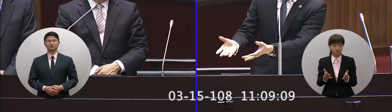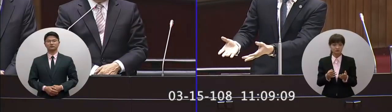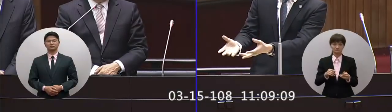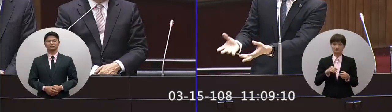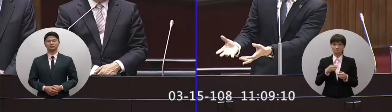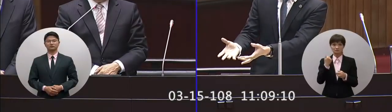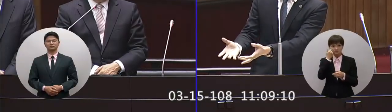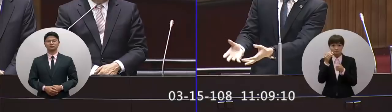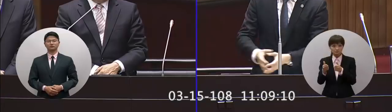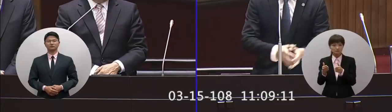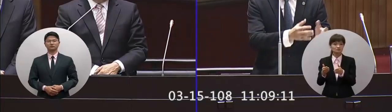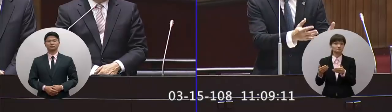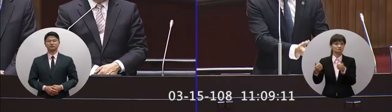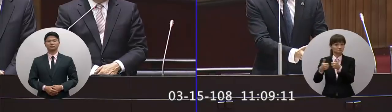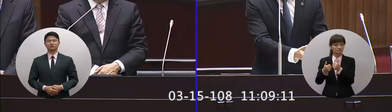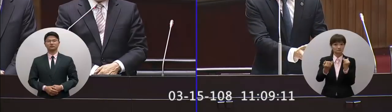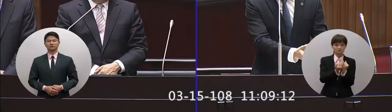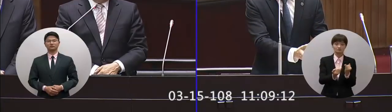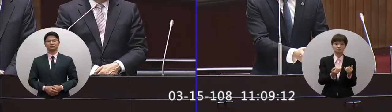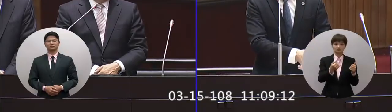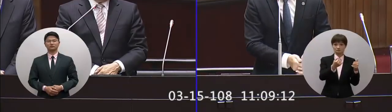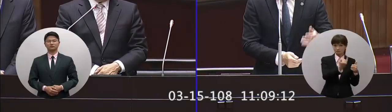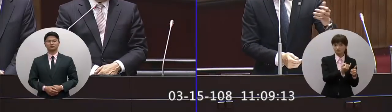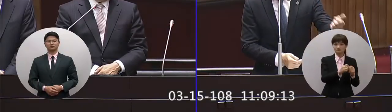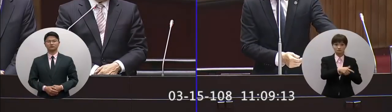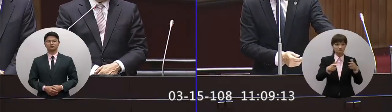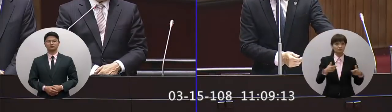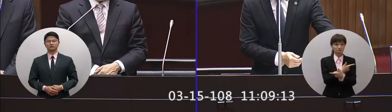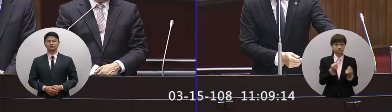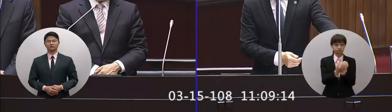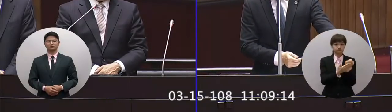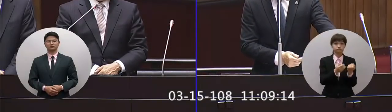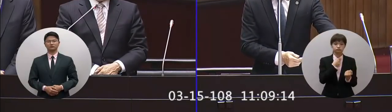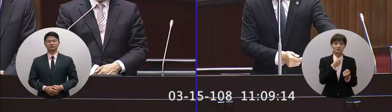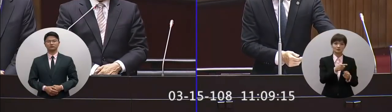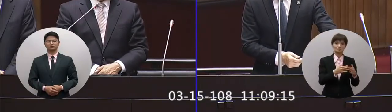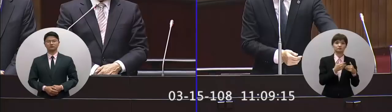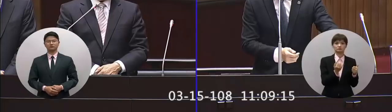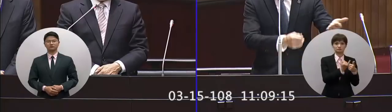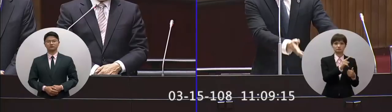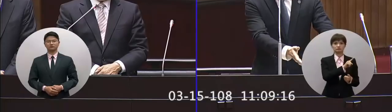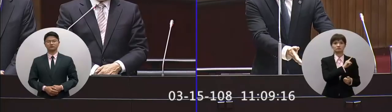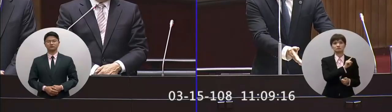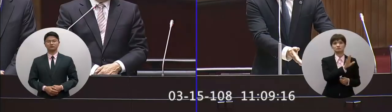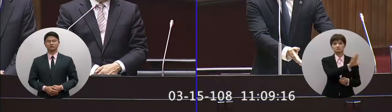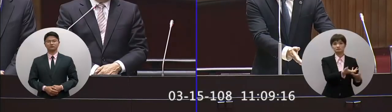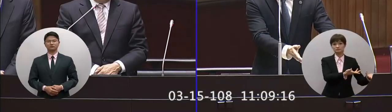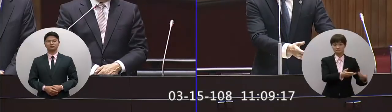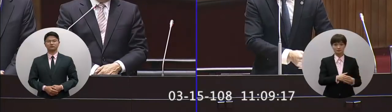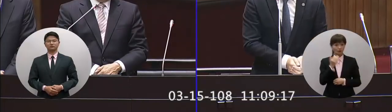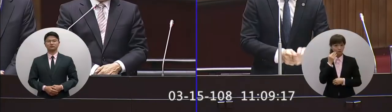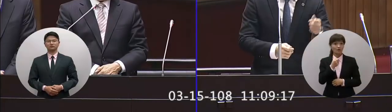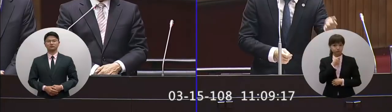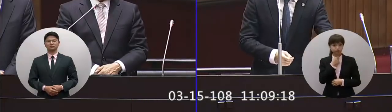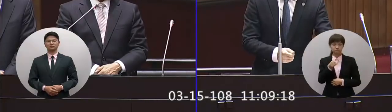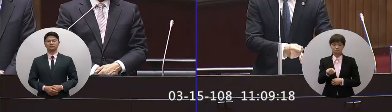性的婚姻有即种保障，同性的嘛应该爱有嘛吼，就是伊要结婚无结婚，迄伊的代志嘛。啊，伊若要结婚，你就爱互伊即个成婚